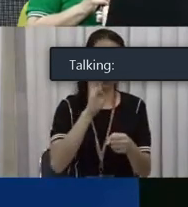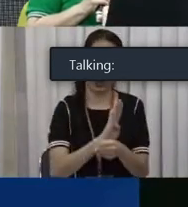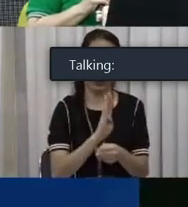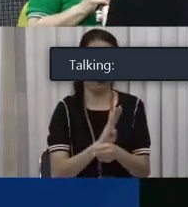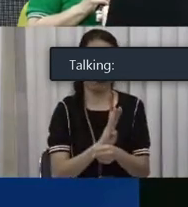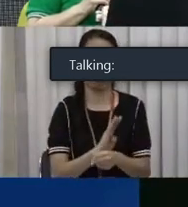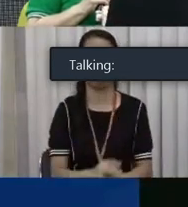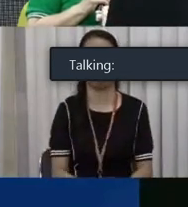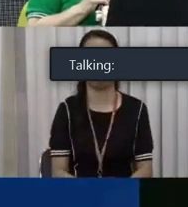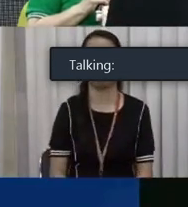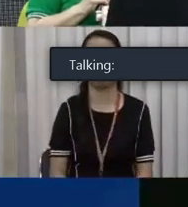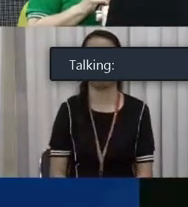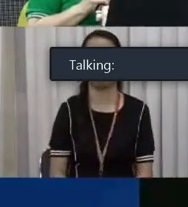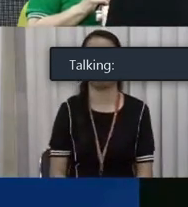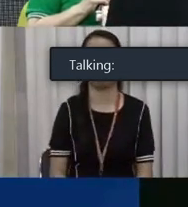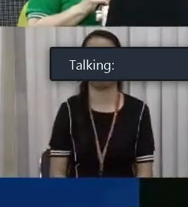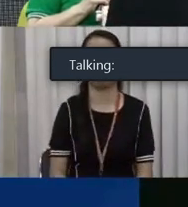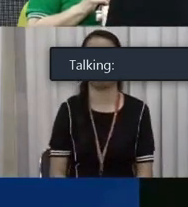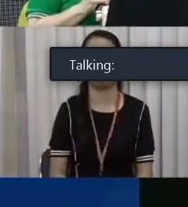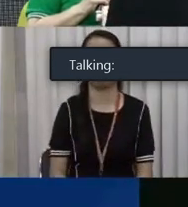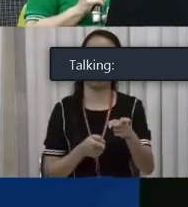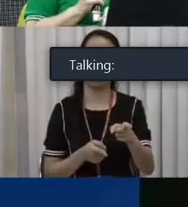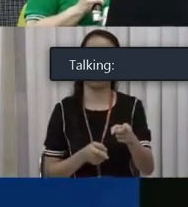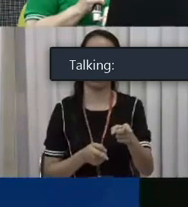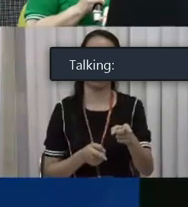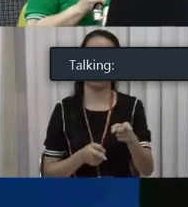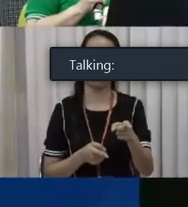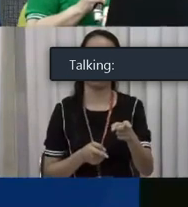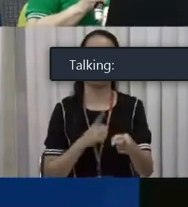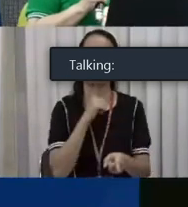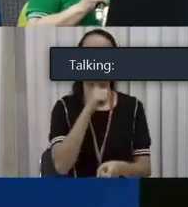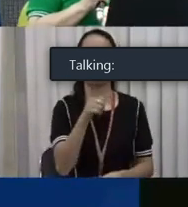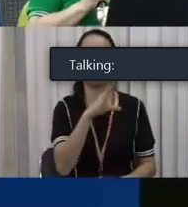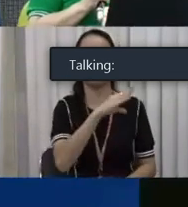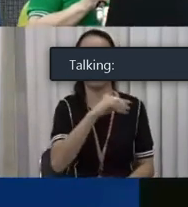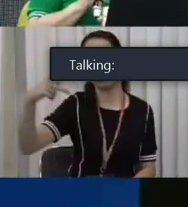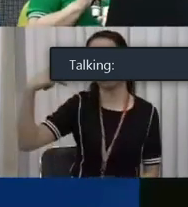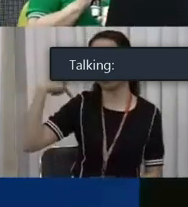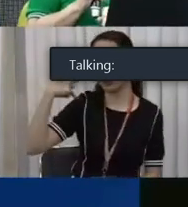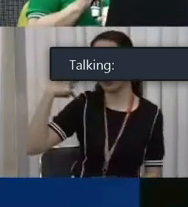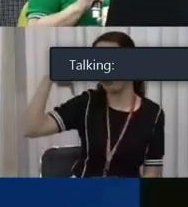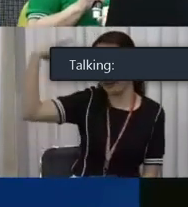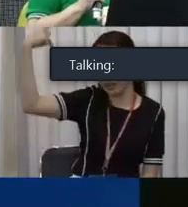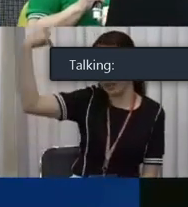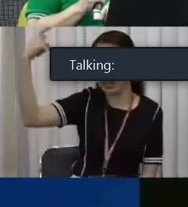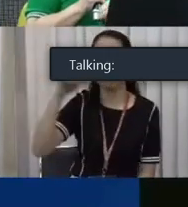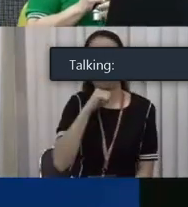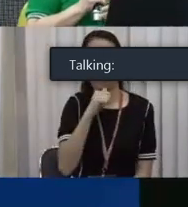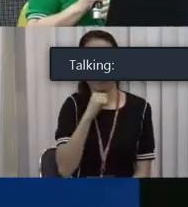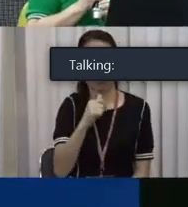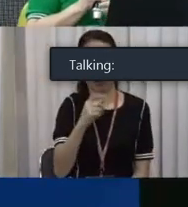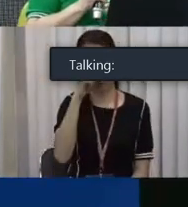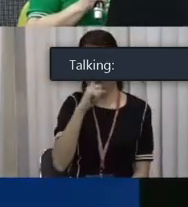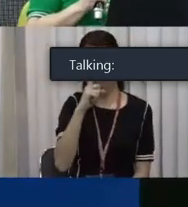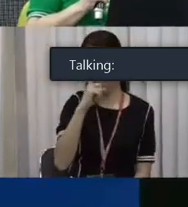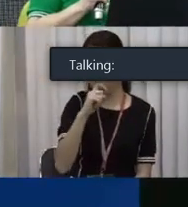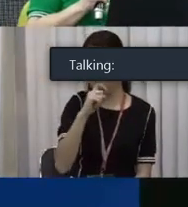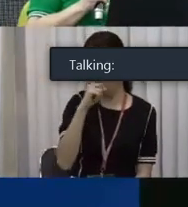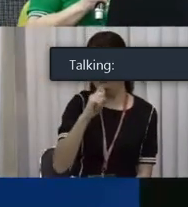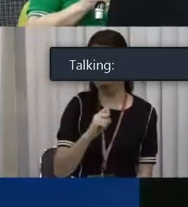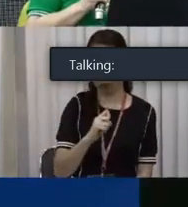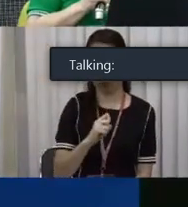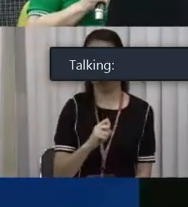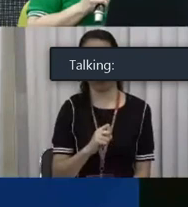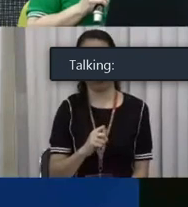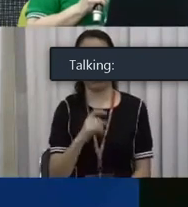ma-download ang imuhang documents. Answer competently and professionally. Mao gina importante, dili ta